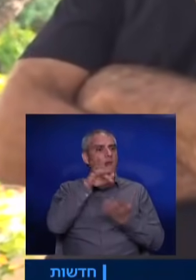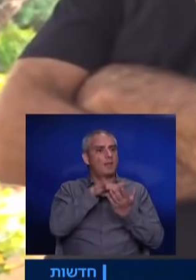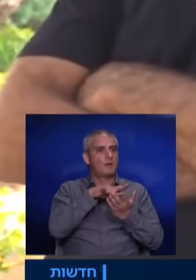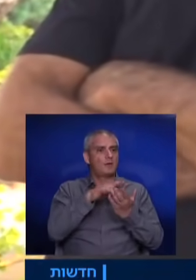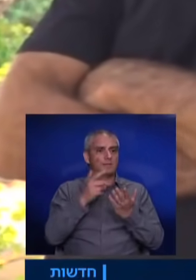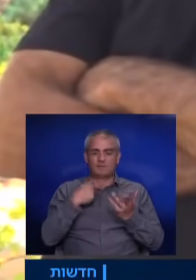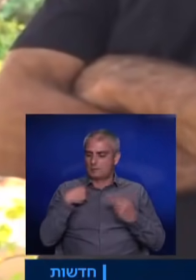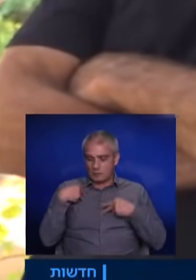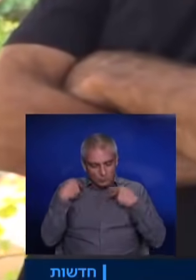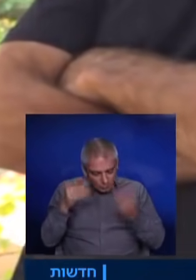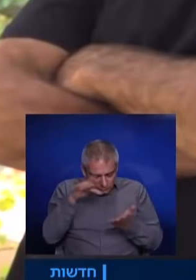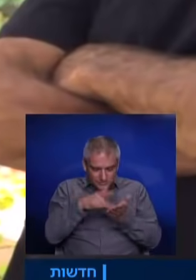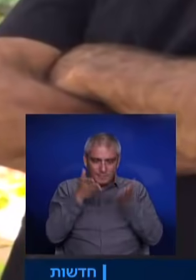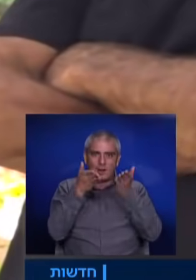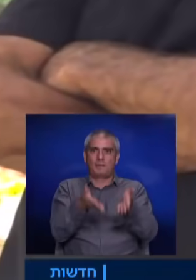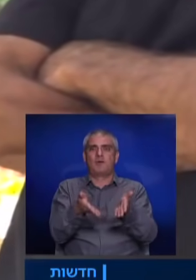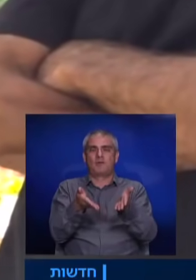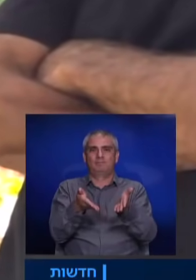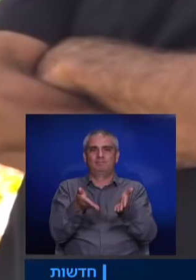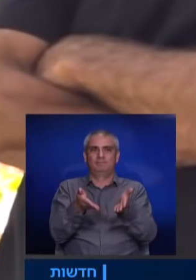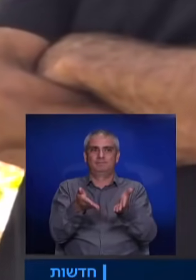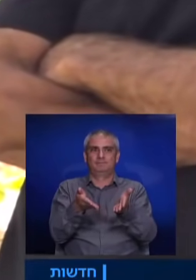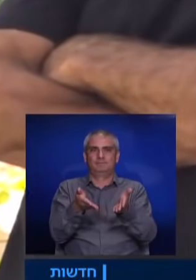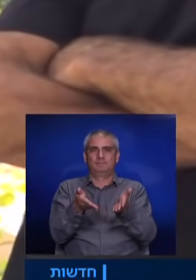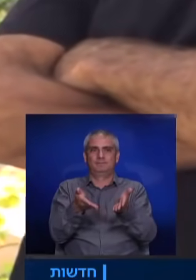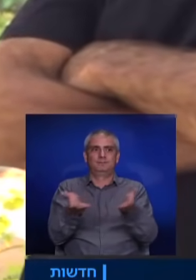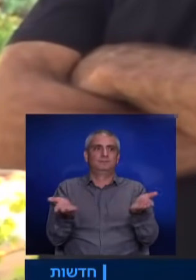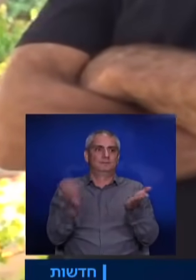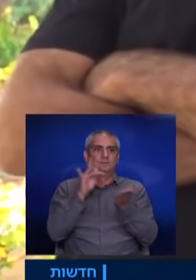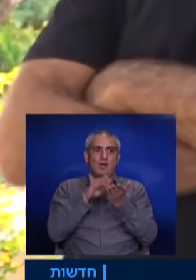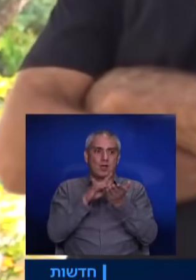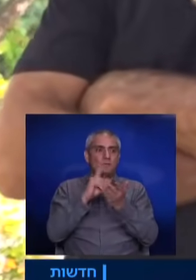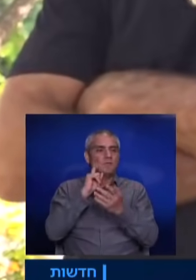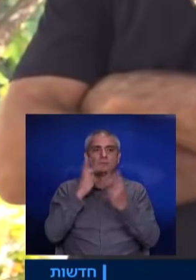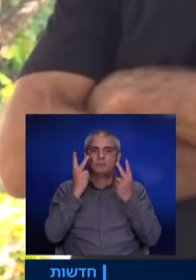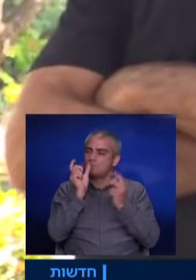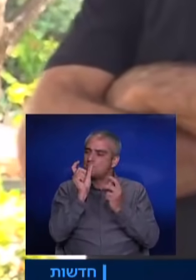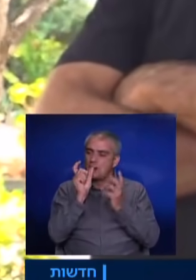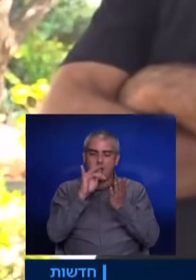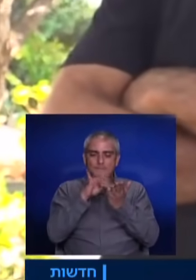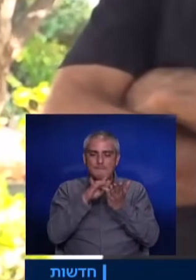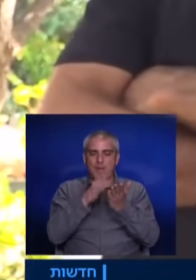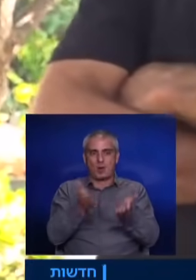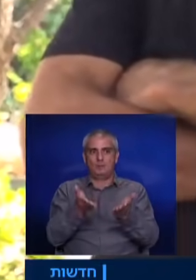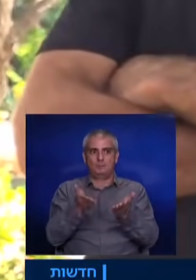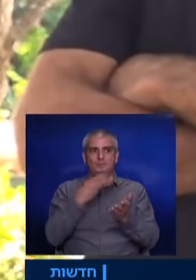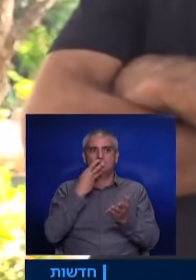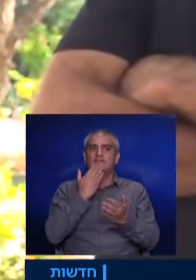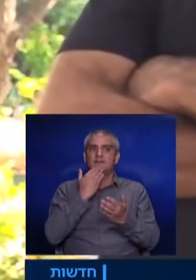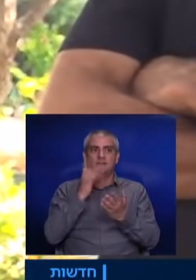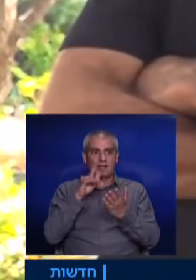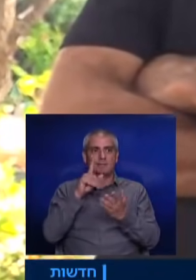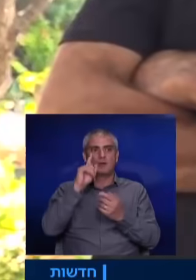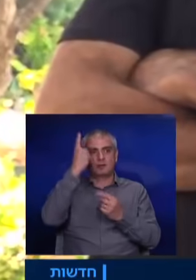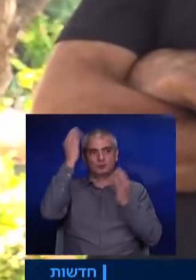מקום, ובסוף אנחנו חוזרים למקום. המילה מקום וכל המשמעות של... המילה מקום בשפה העברית יש לה גם